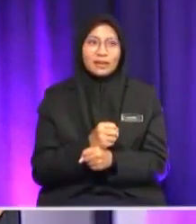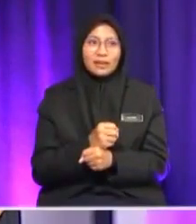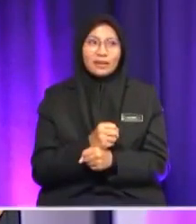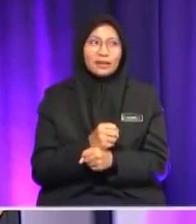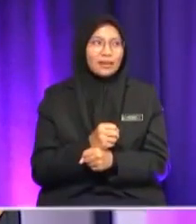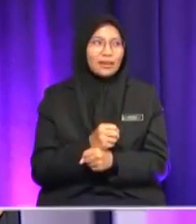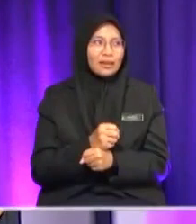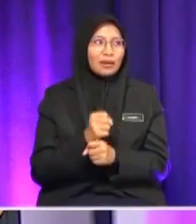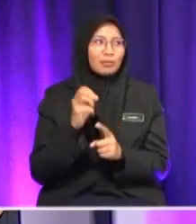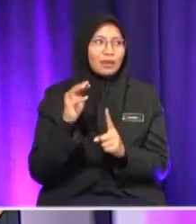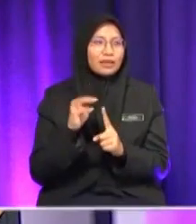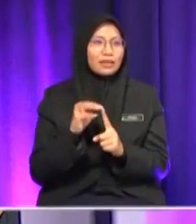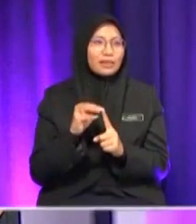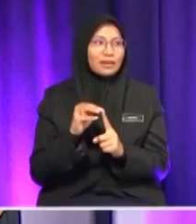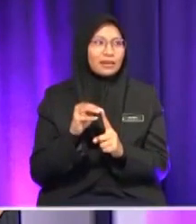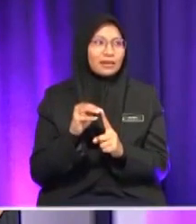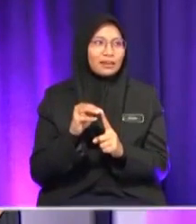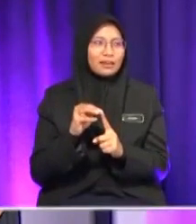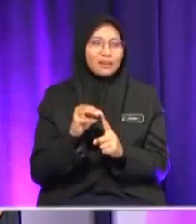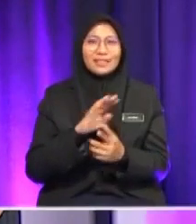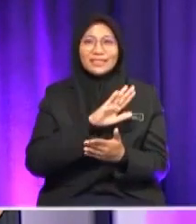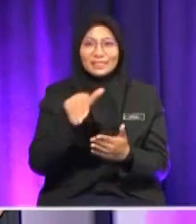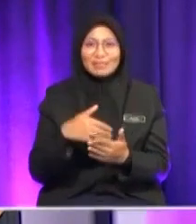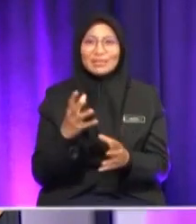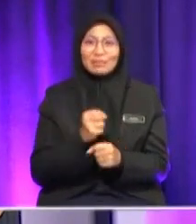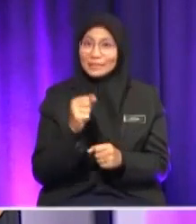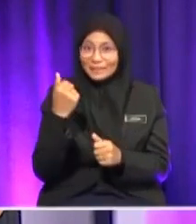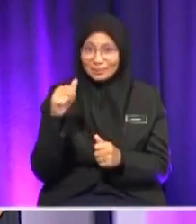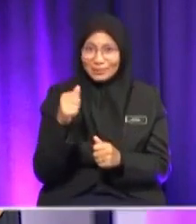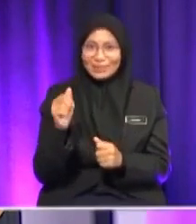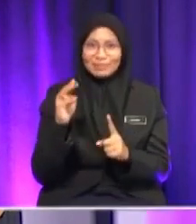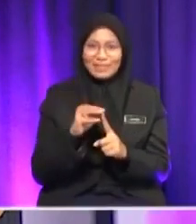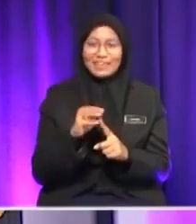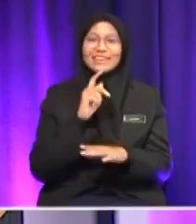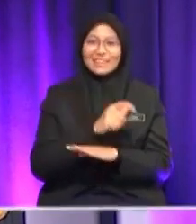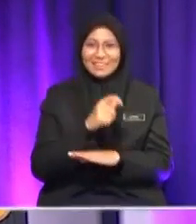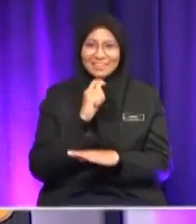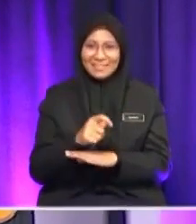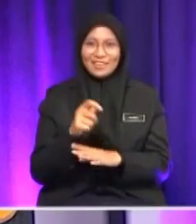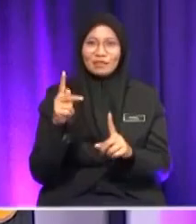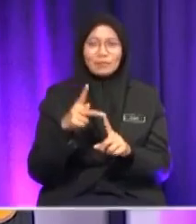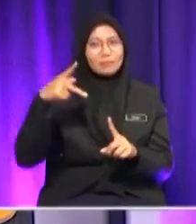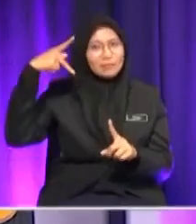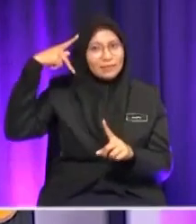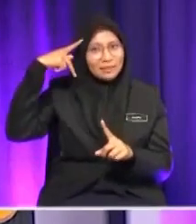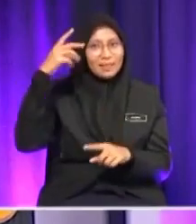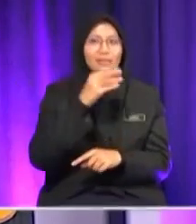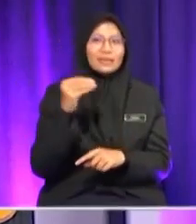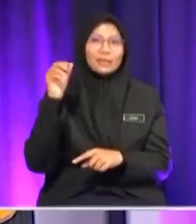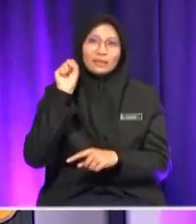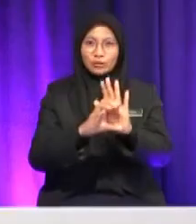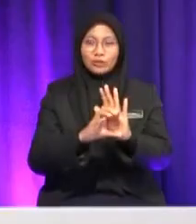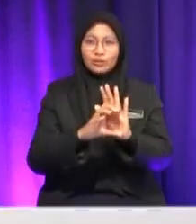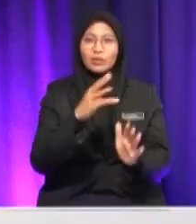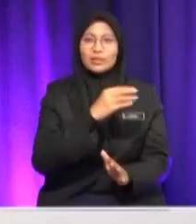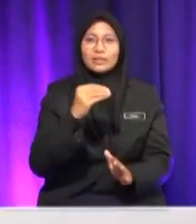sama, iaitu 10 setiap seorang. Setiap seorang 10. Tahniah kepada Pritika dan juga kepada